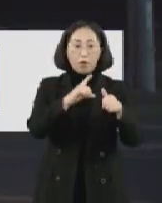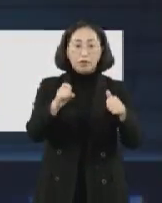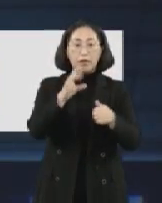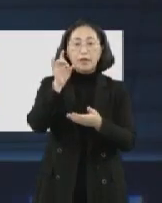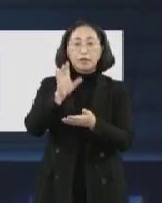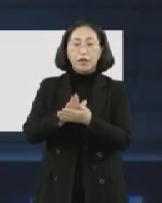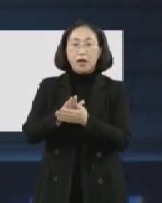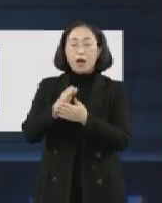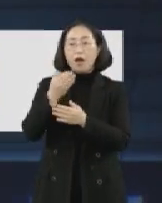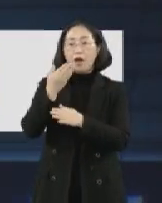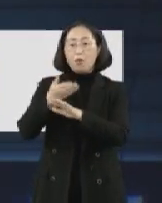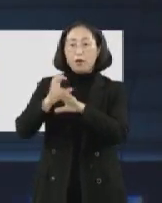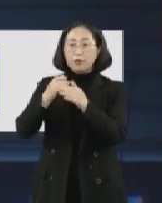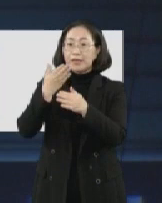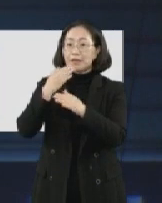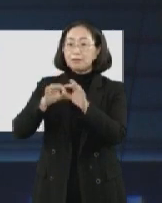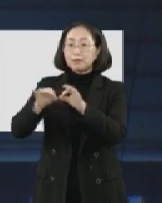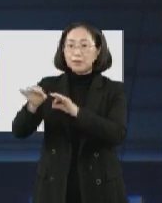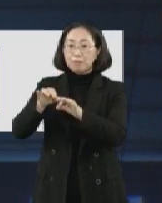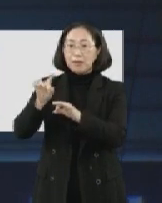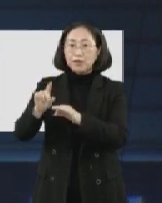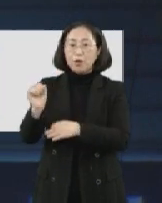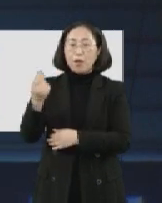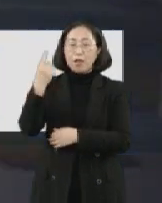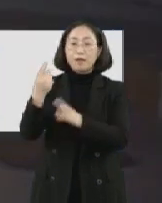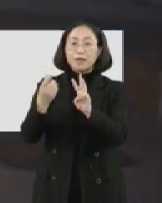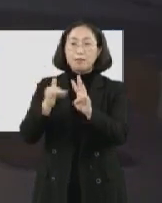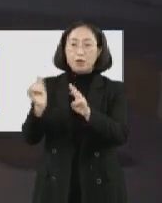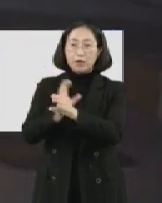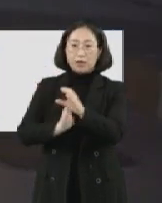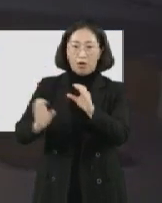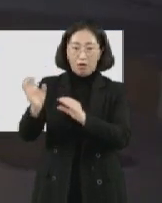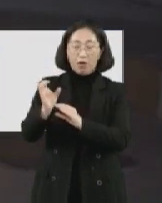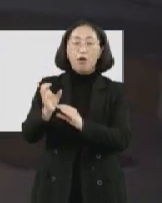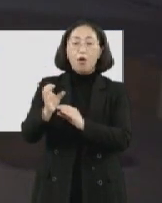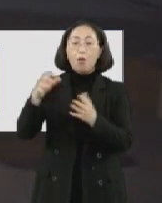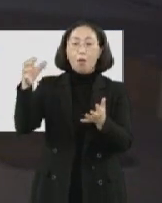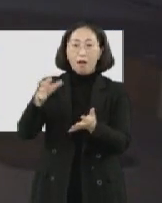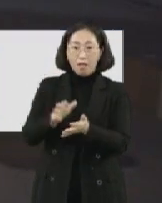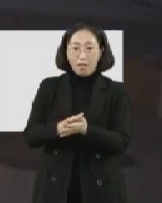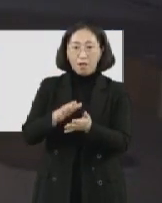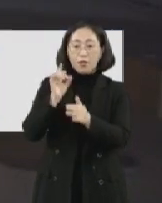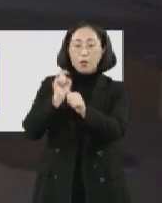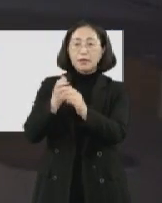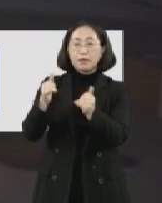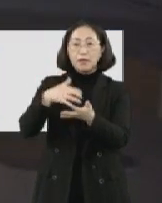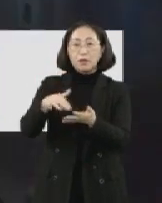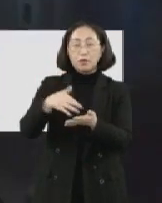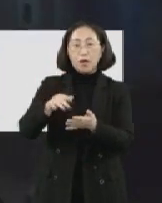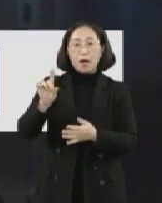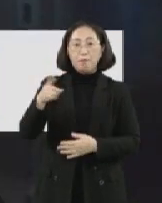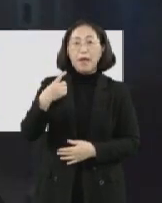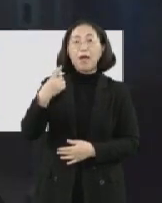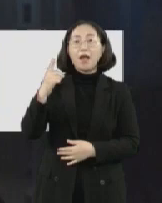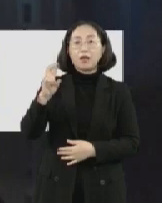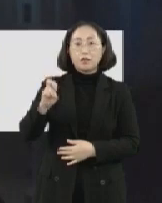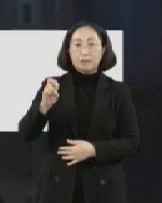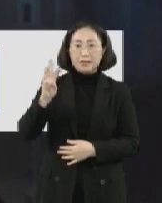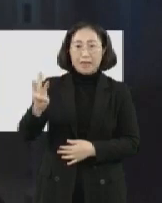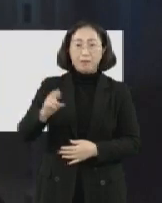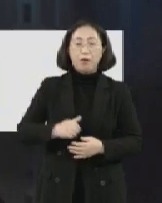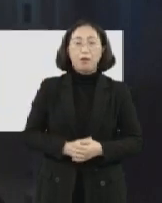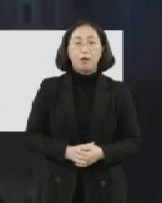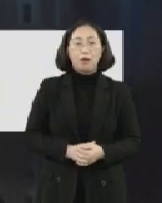천안 외국인 식품 판매점 관련해 확진자 3명이 추가되면서 관련 누적 확진자가 123명으로